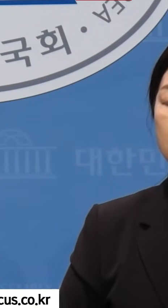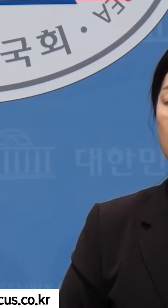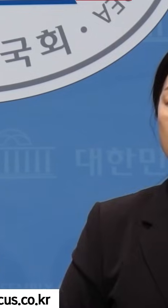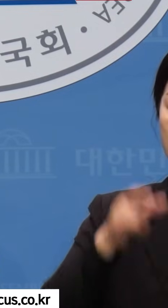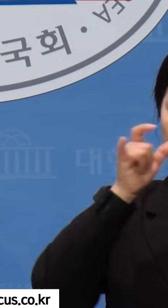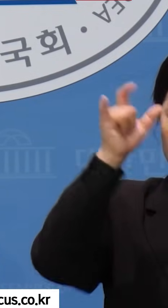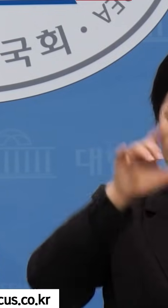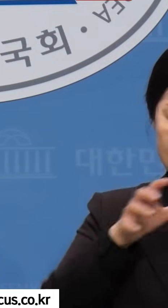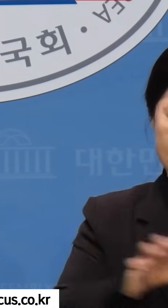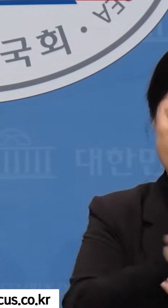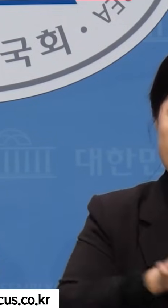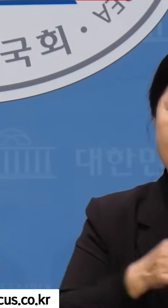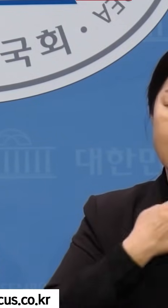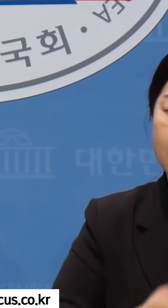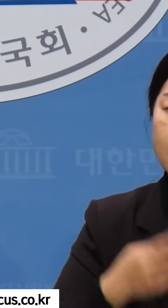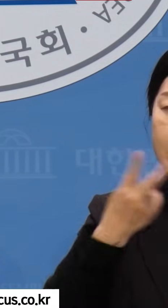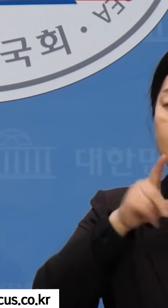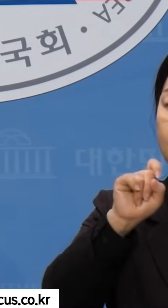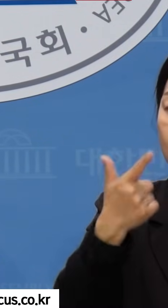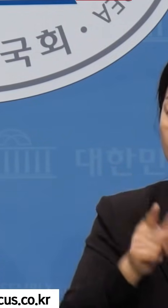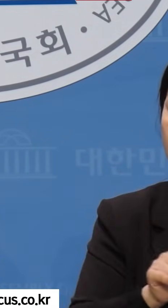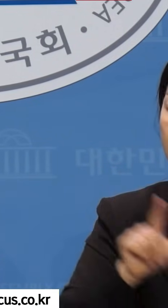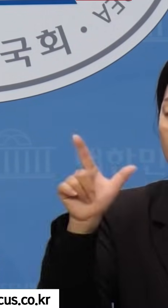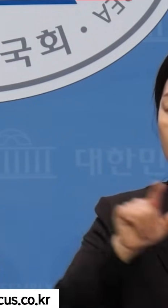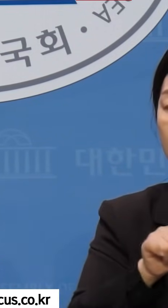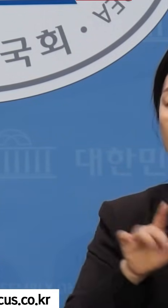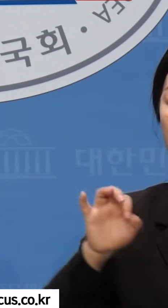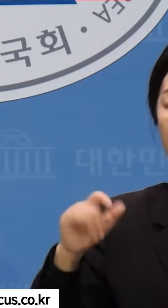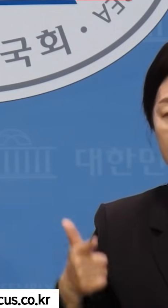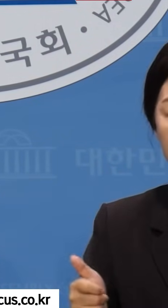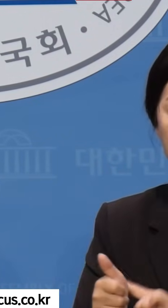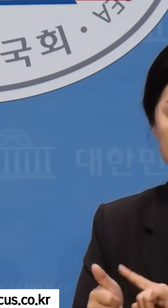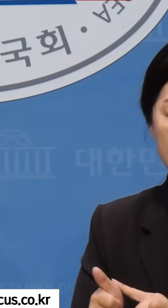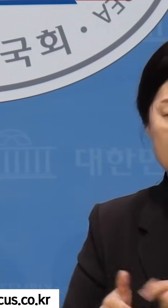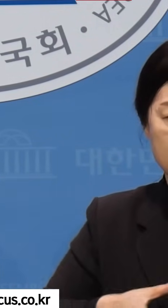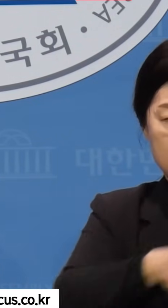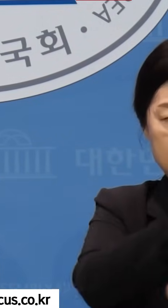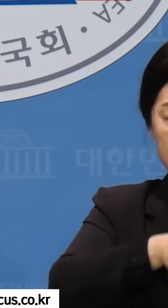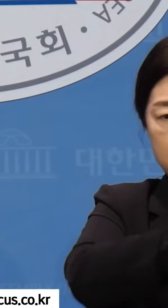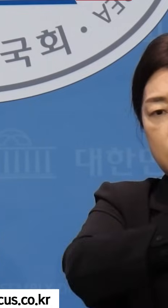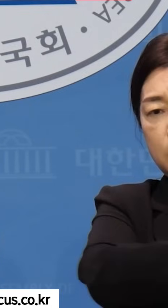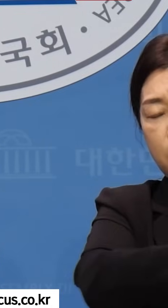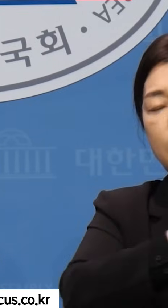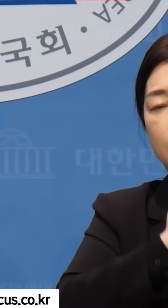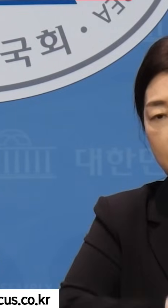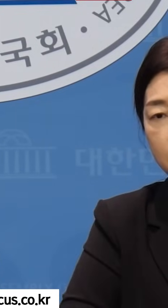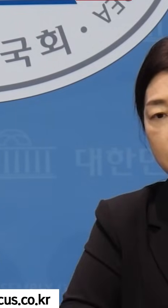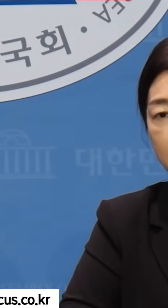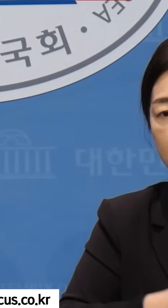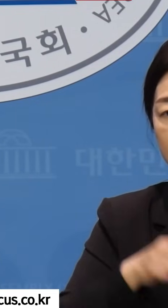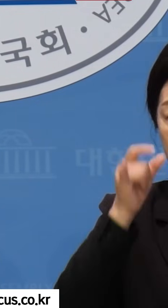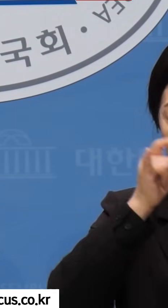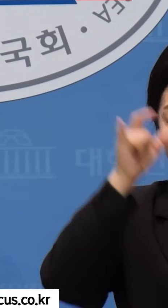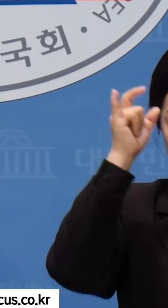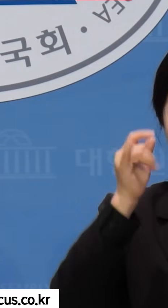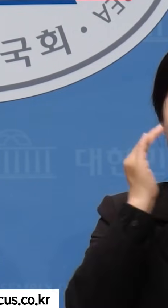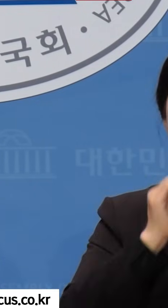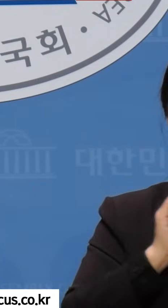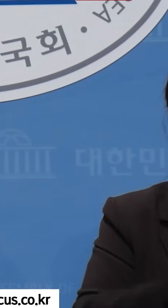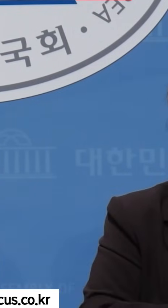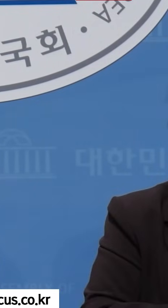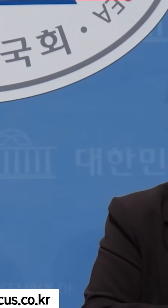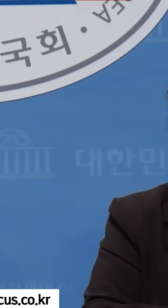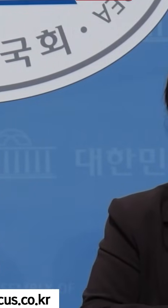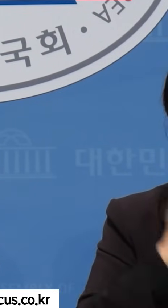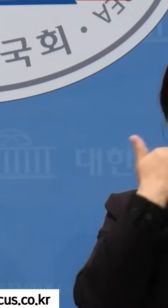최순실이 국정을 농단하던 2016년 안민석 국회의원 죽이기를 시도한 최순실 라인의 청와대